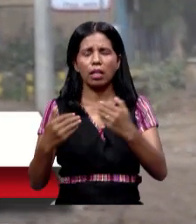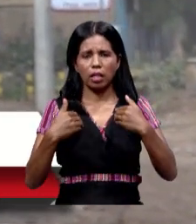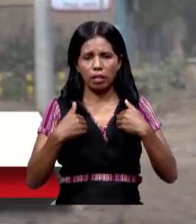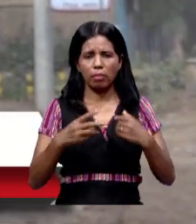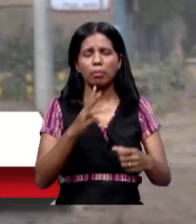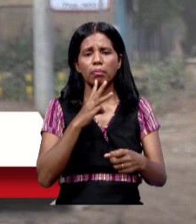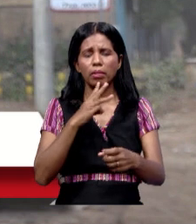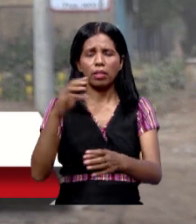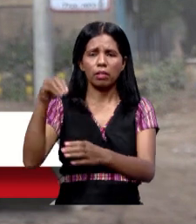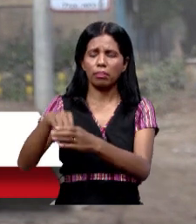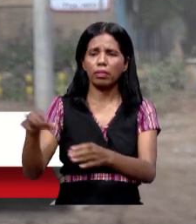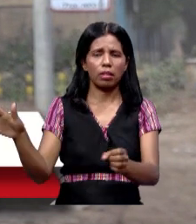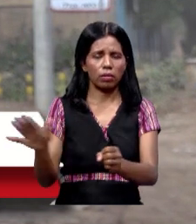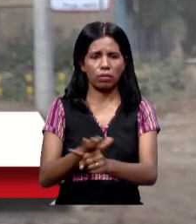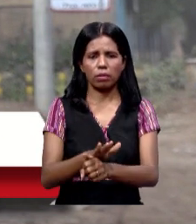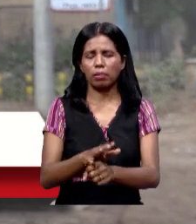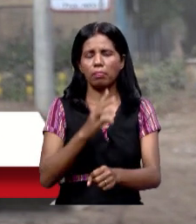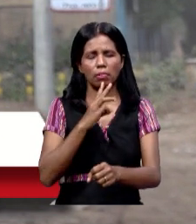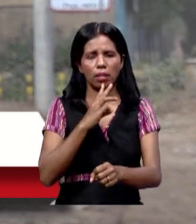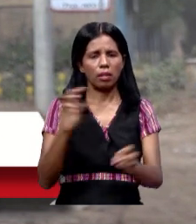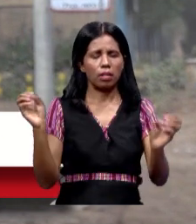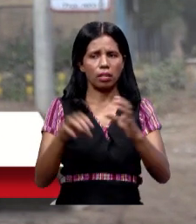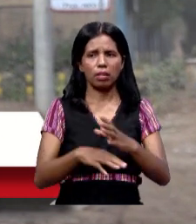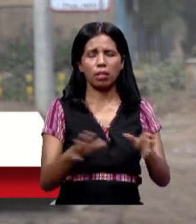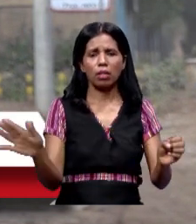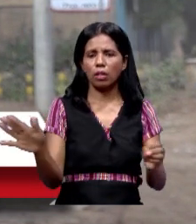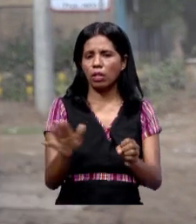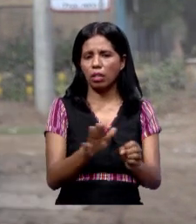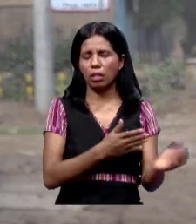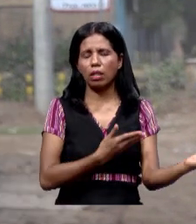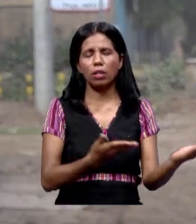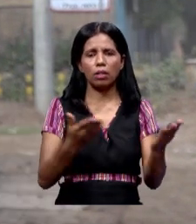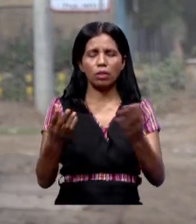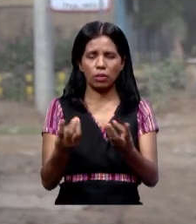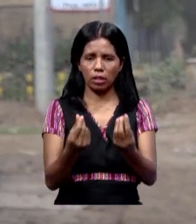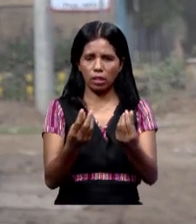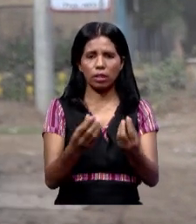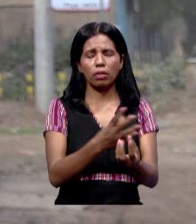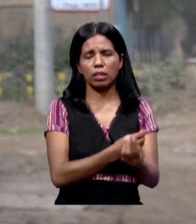biemak dari usai dia terus lori tahu sernya mai hoti estrada.